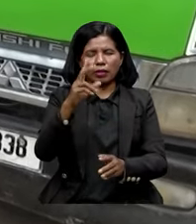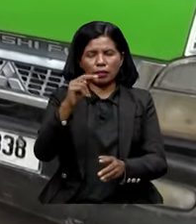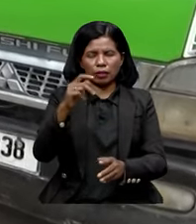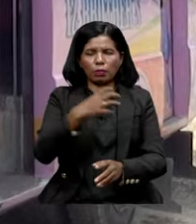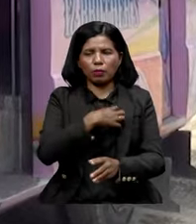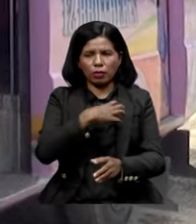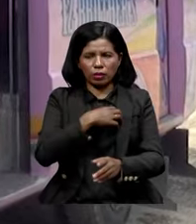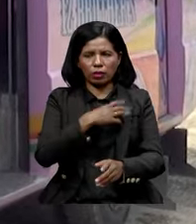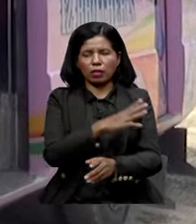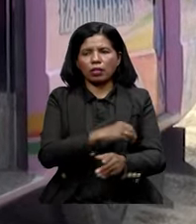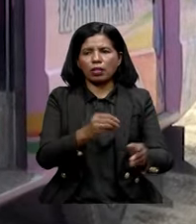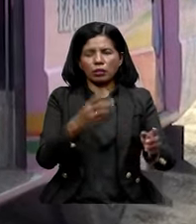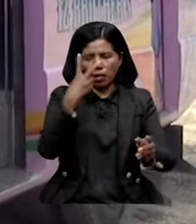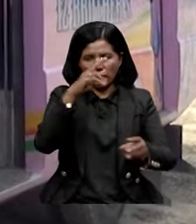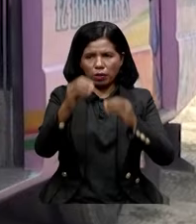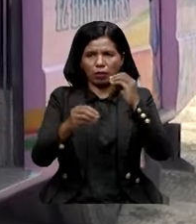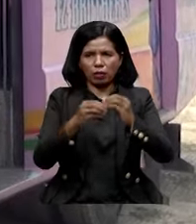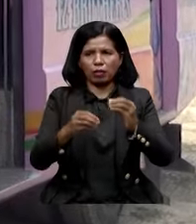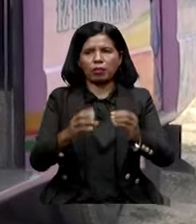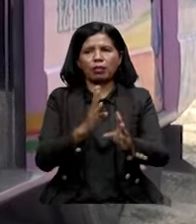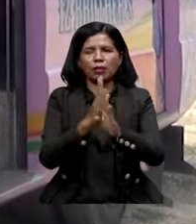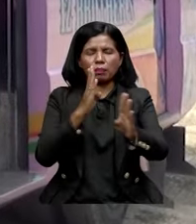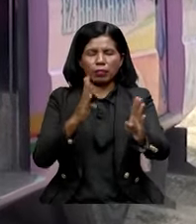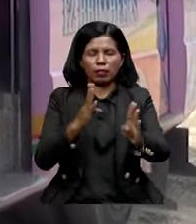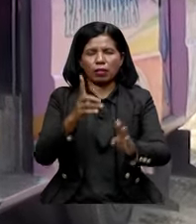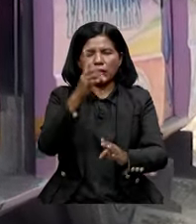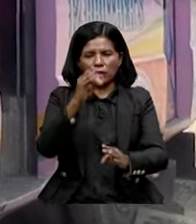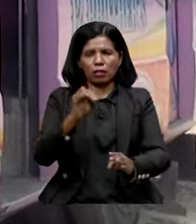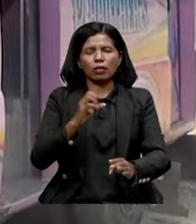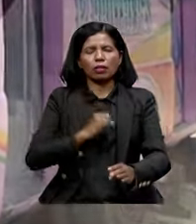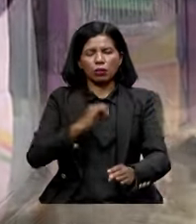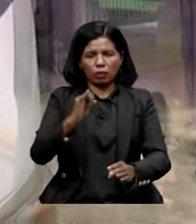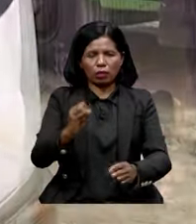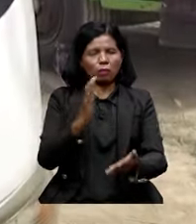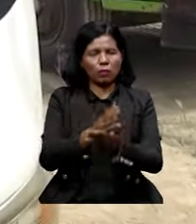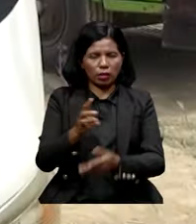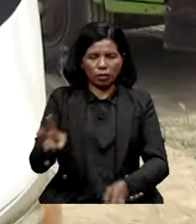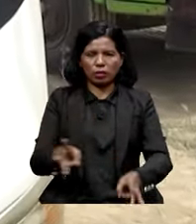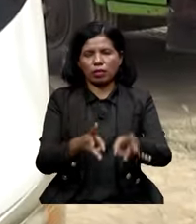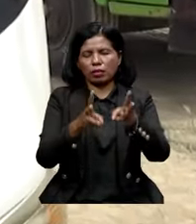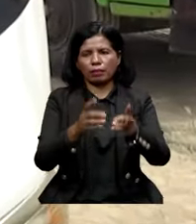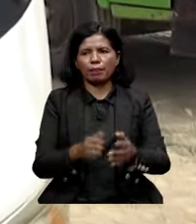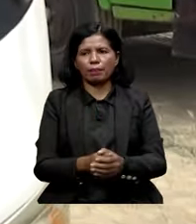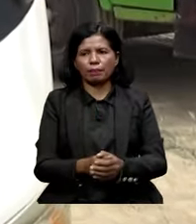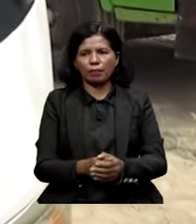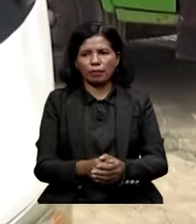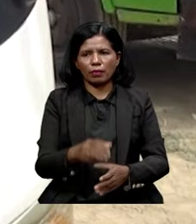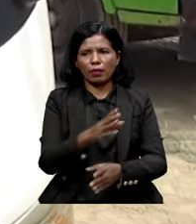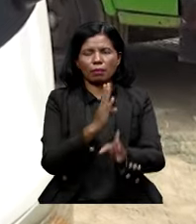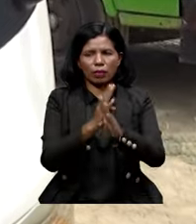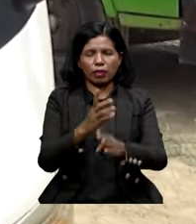transitu atu kontrola diriak wabis parte di lisua ine be para iya estrada publiku. Kotuo tu mai para utia terminal